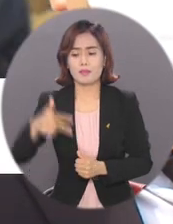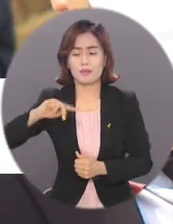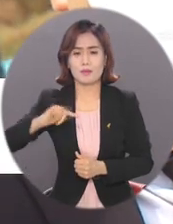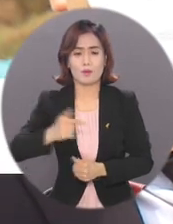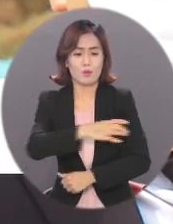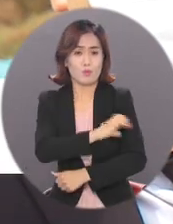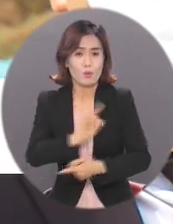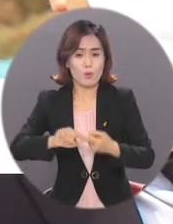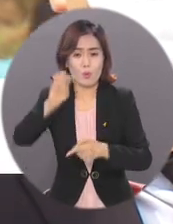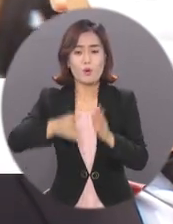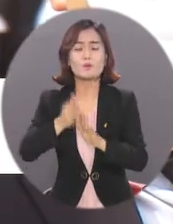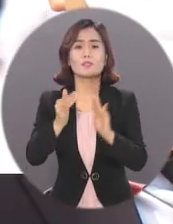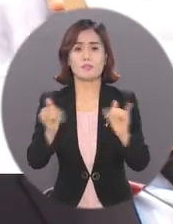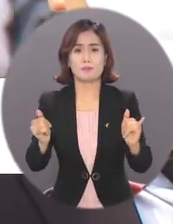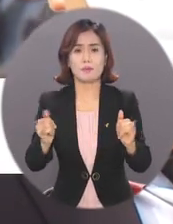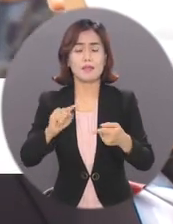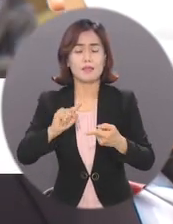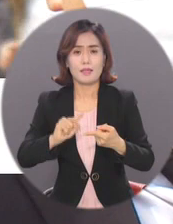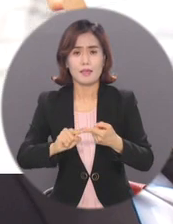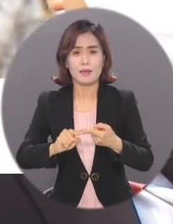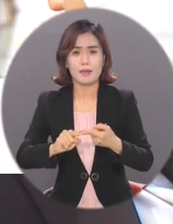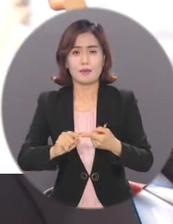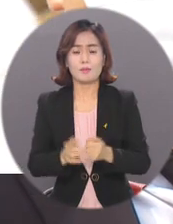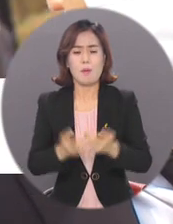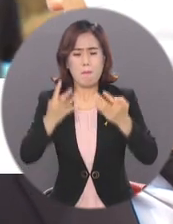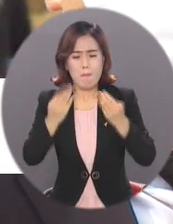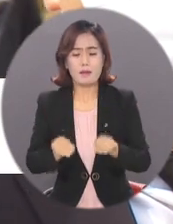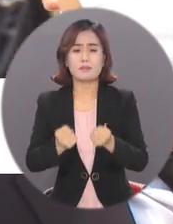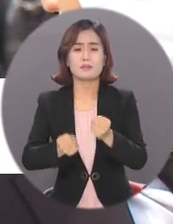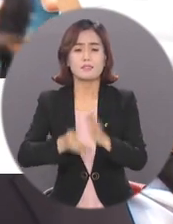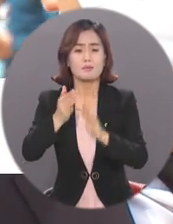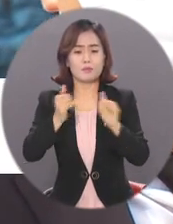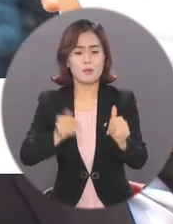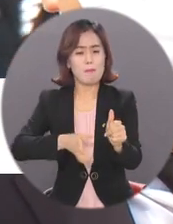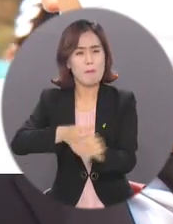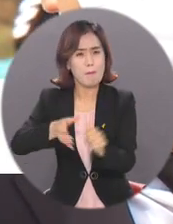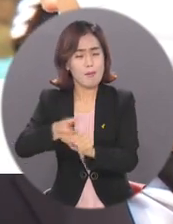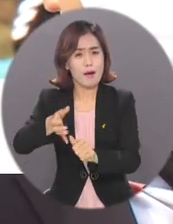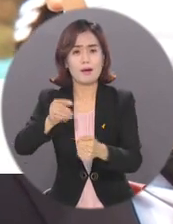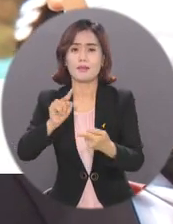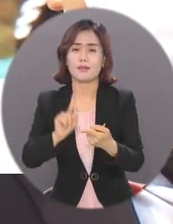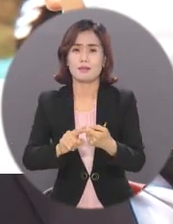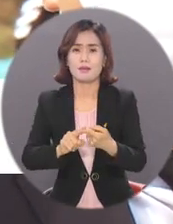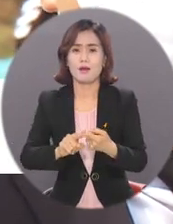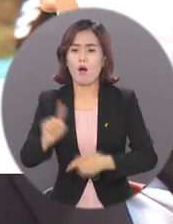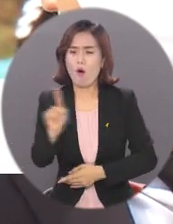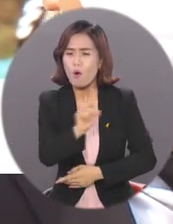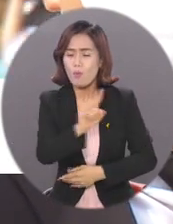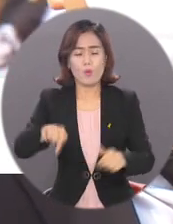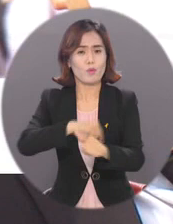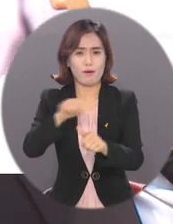해서 광주 시민의 많은 무고한 생명을 앗아갔다는 것에 대해서는 누가